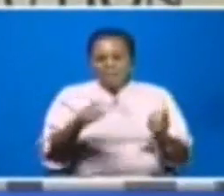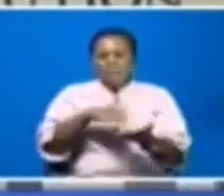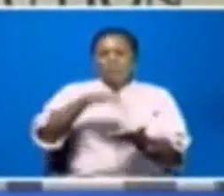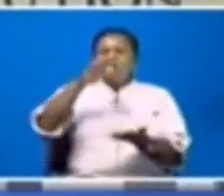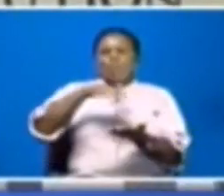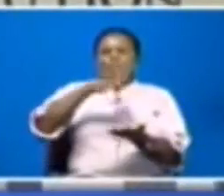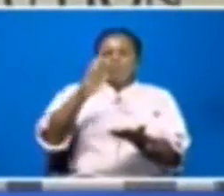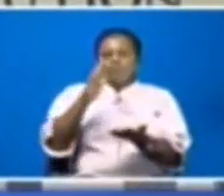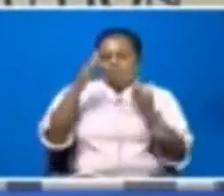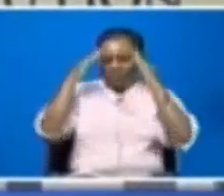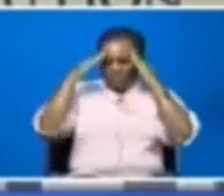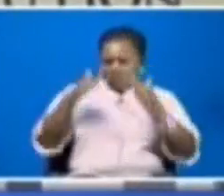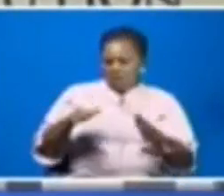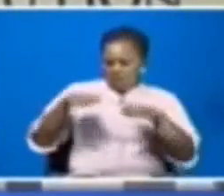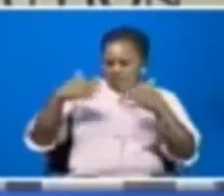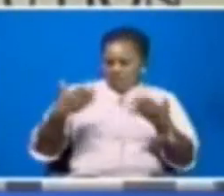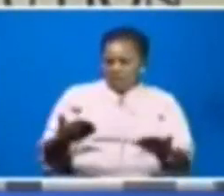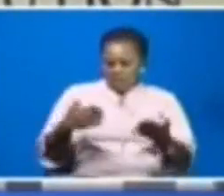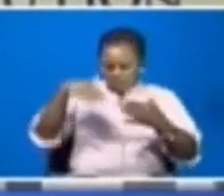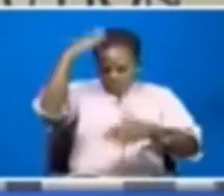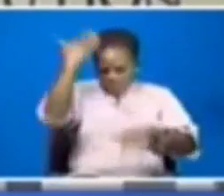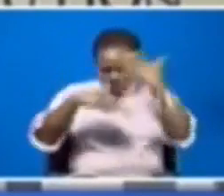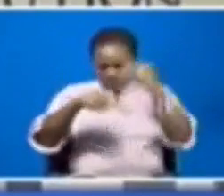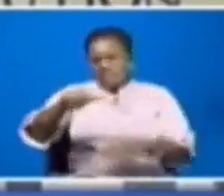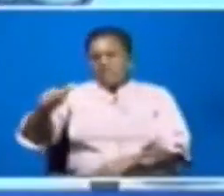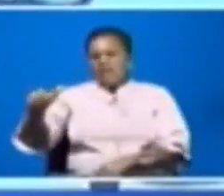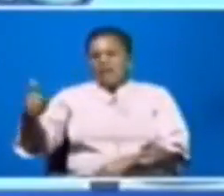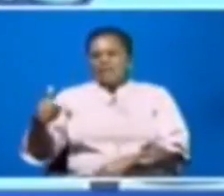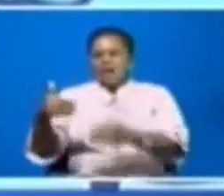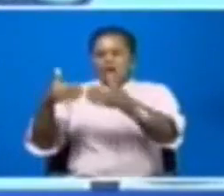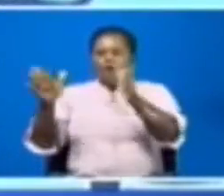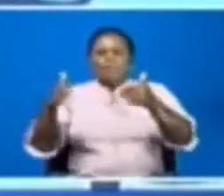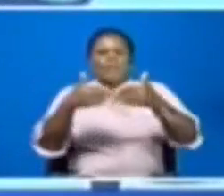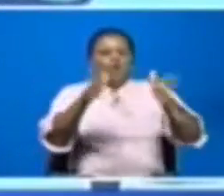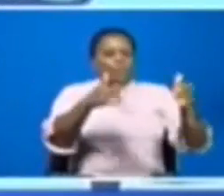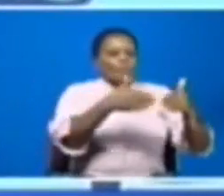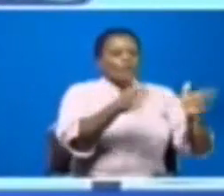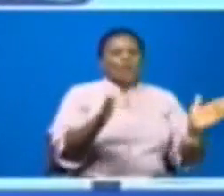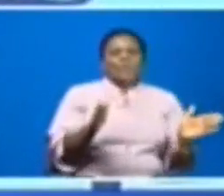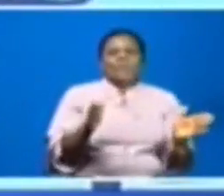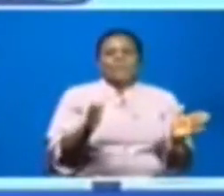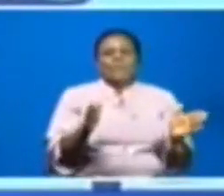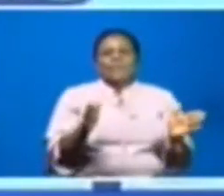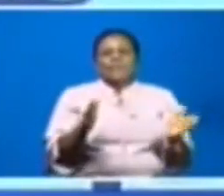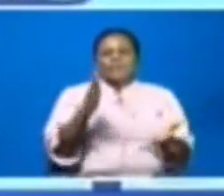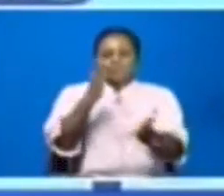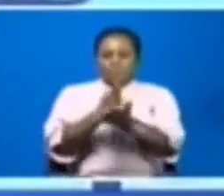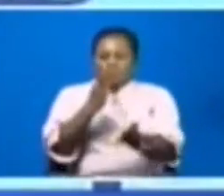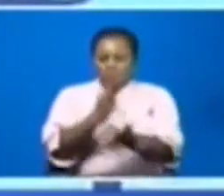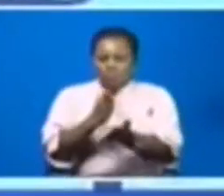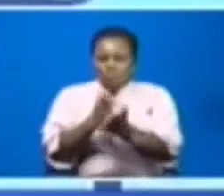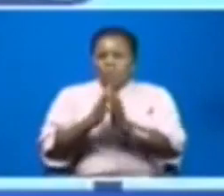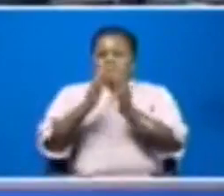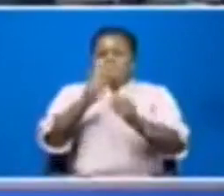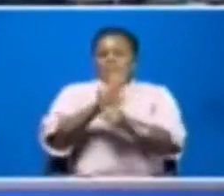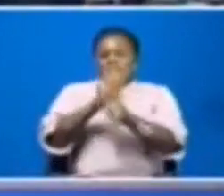inazidi kupanda hasa ikizingatiwa kwamba vyuo vingine vingi vinazidi kufunguliwa kila kukicha. Na licha idadi hiyo kubwa